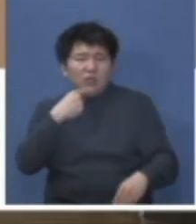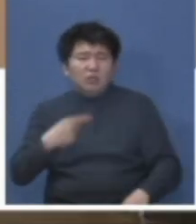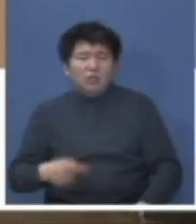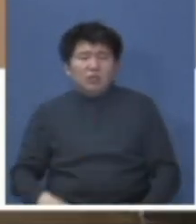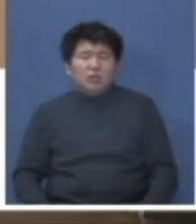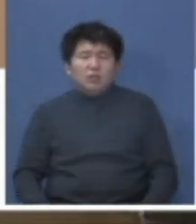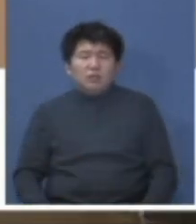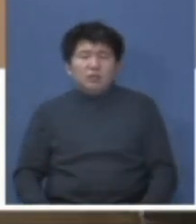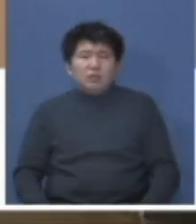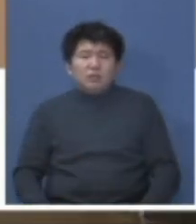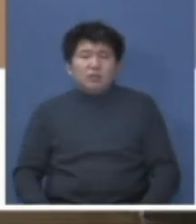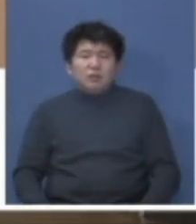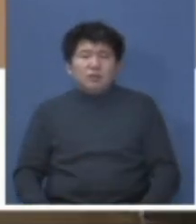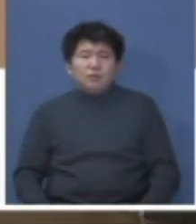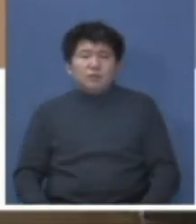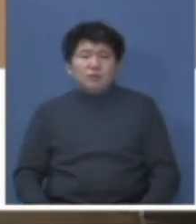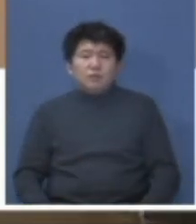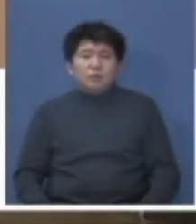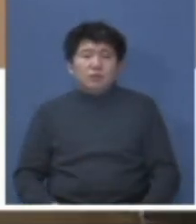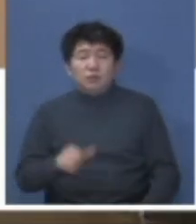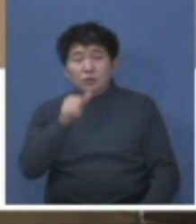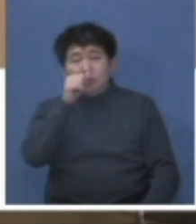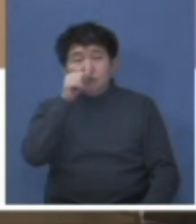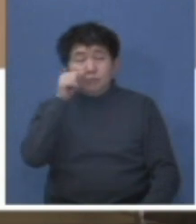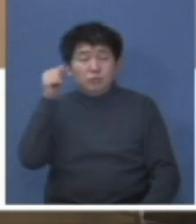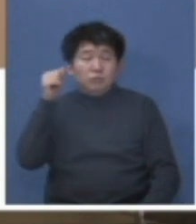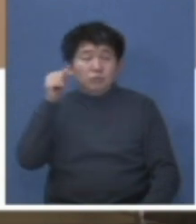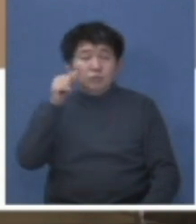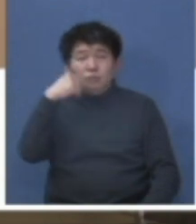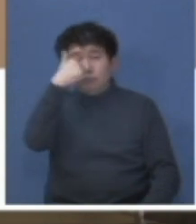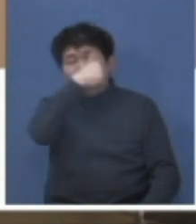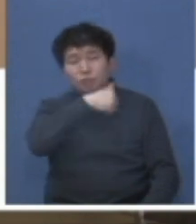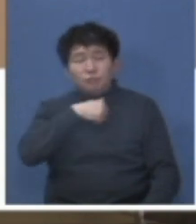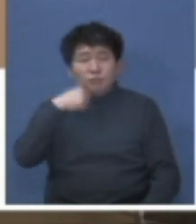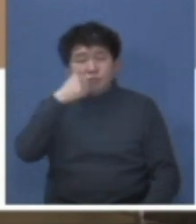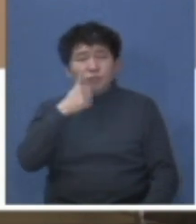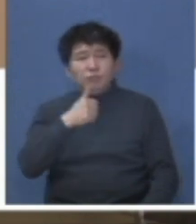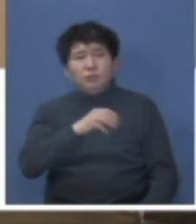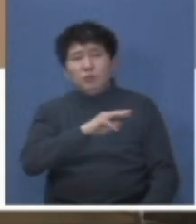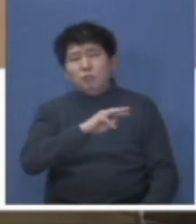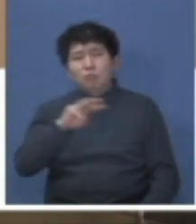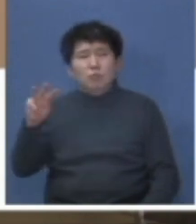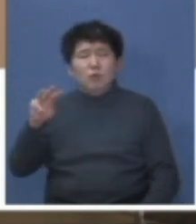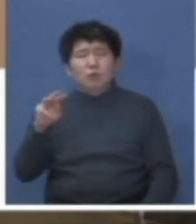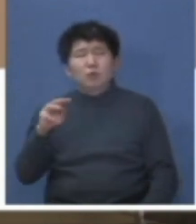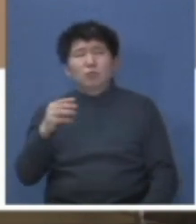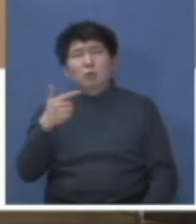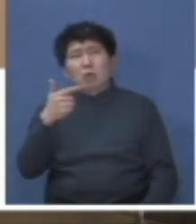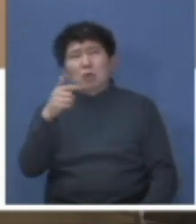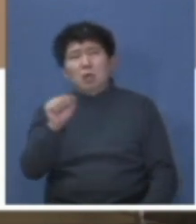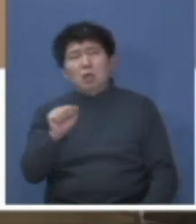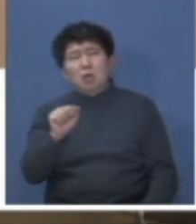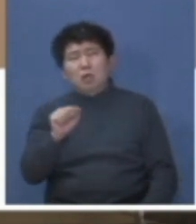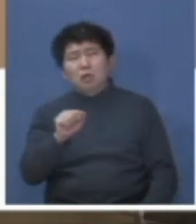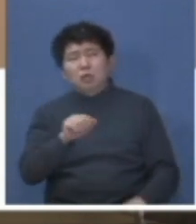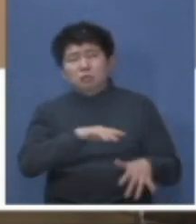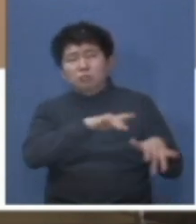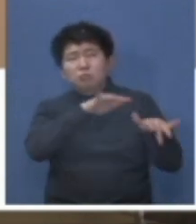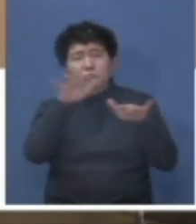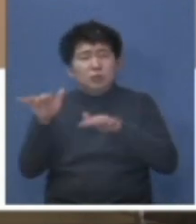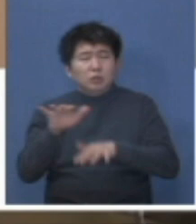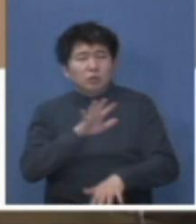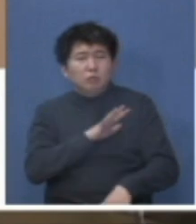жылға енді ең зерттеу жұмыстары миллион гектарға шамада жүргізілді. Соның несінде